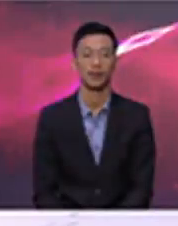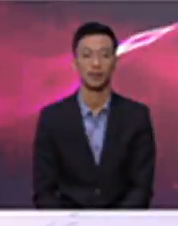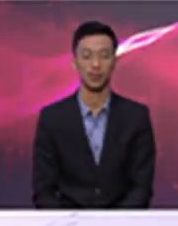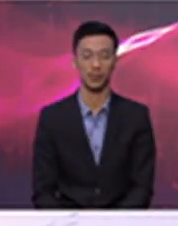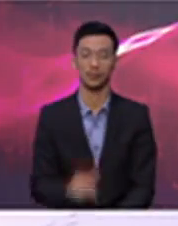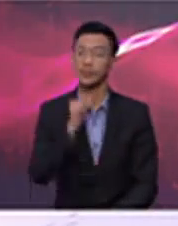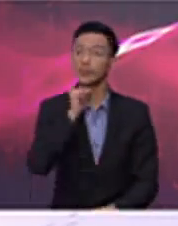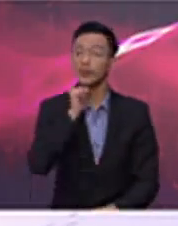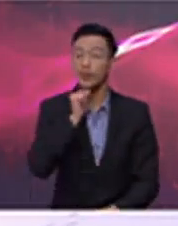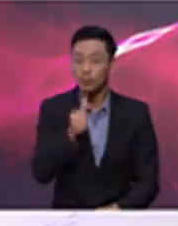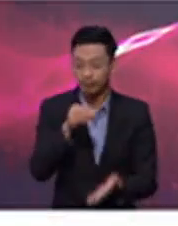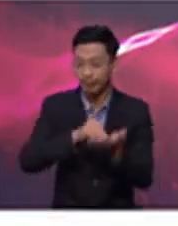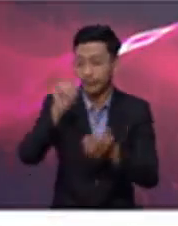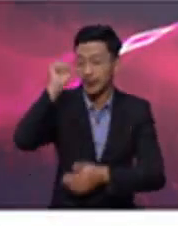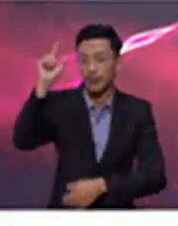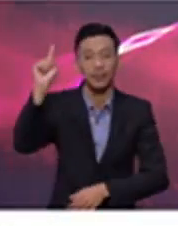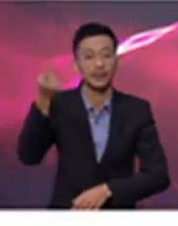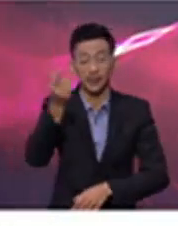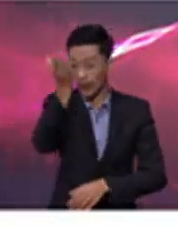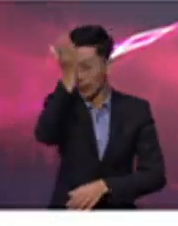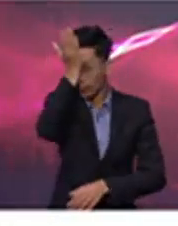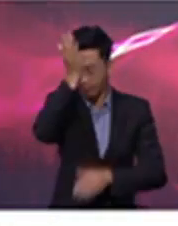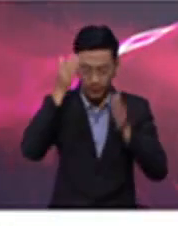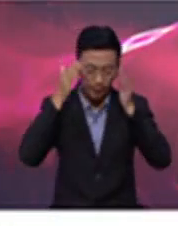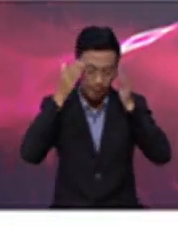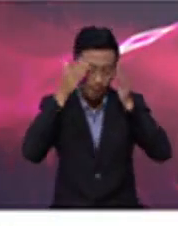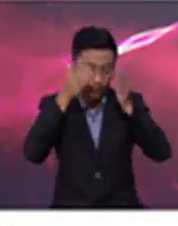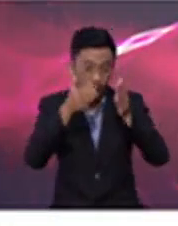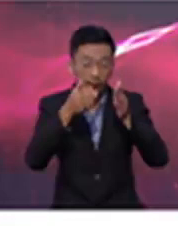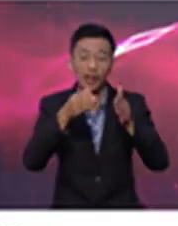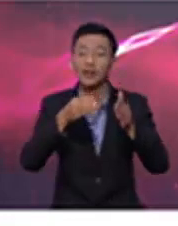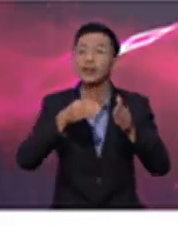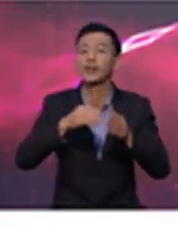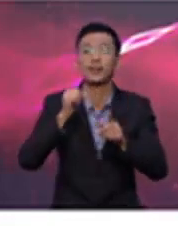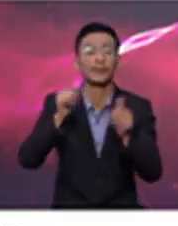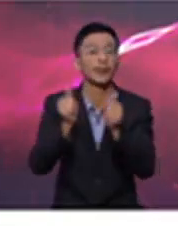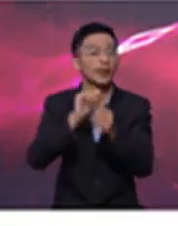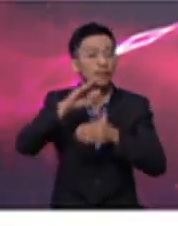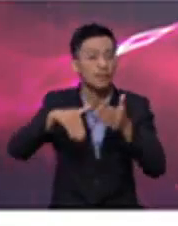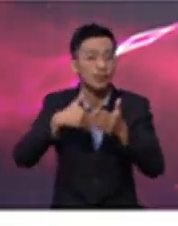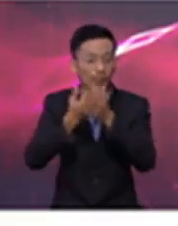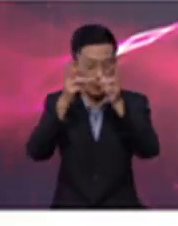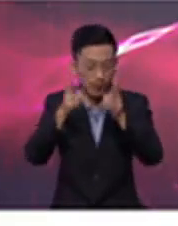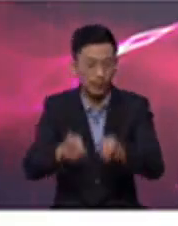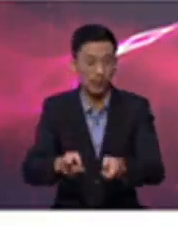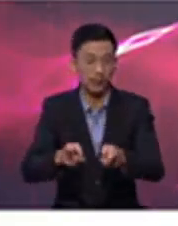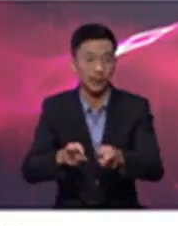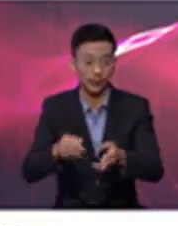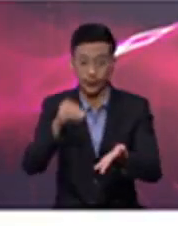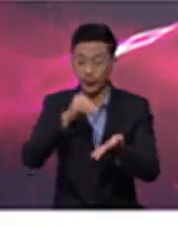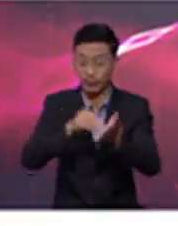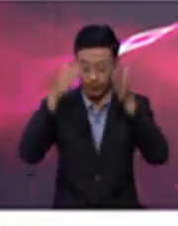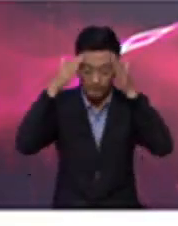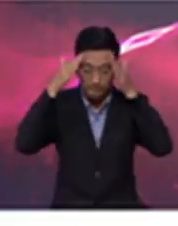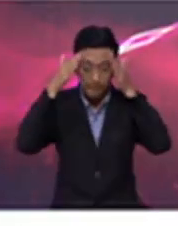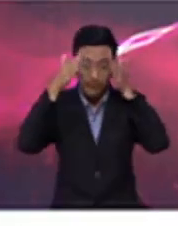bukan sahaja di Sabah yang di-pertuan agong tetap prihatin dengan keadaan semua rakyatnya di Pahang Baginda bertitah kajian lebih serius